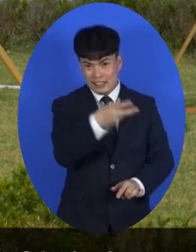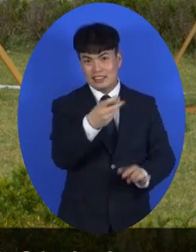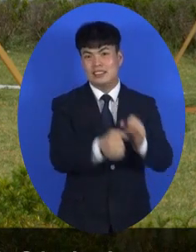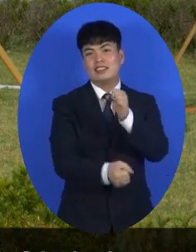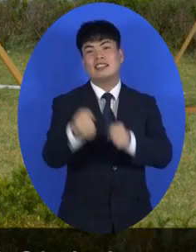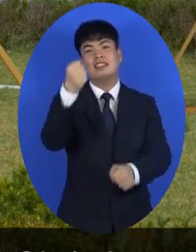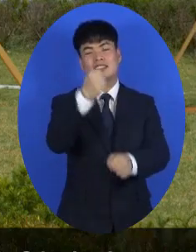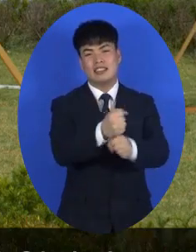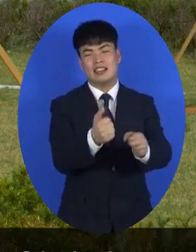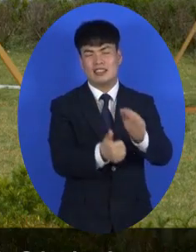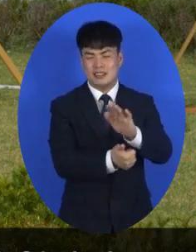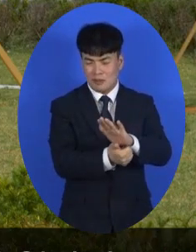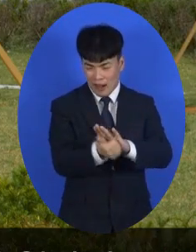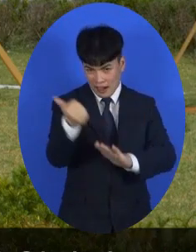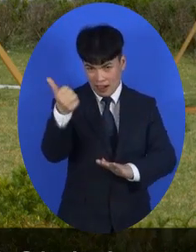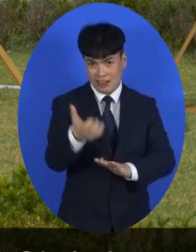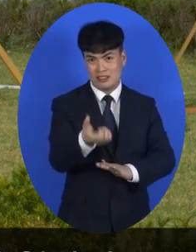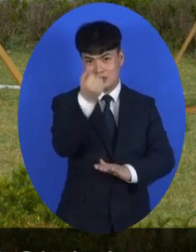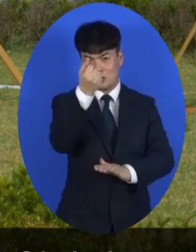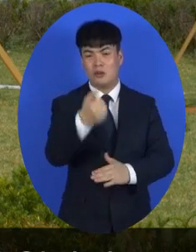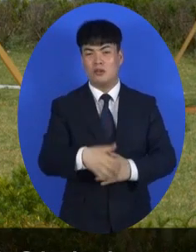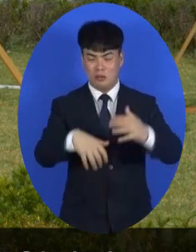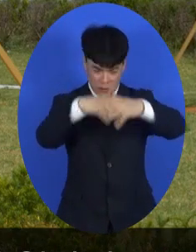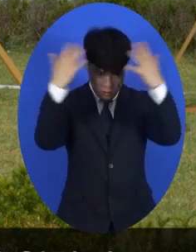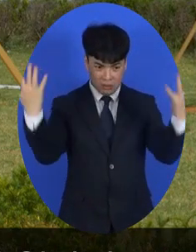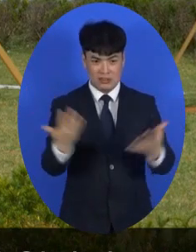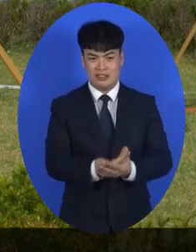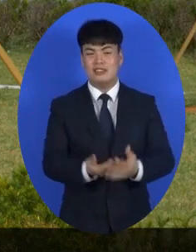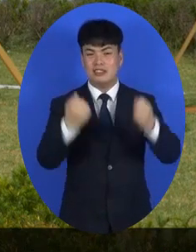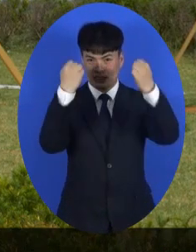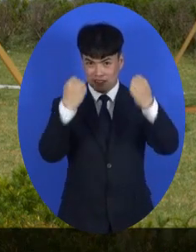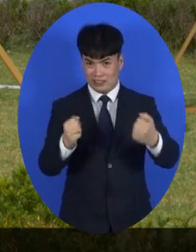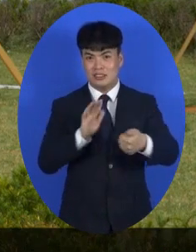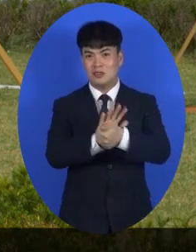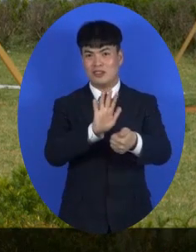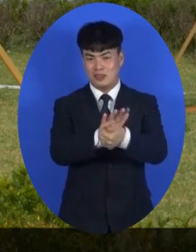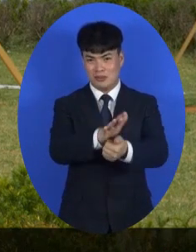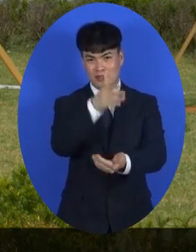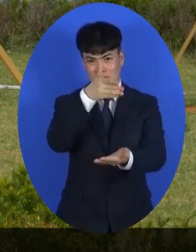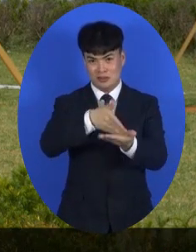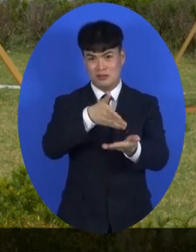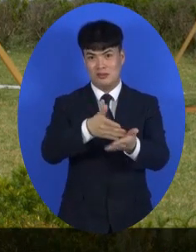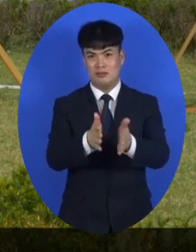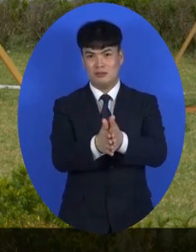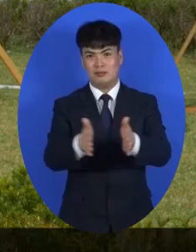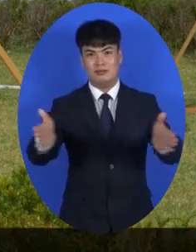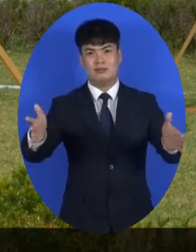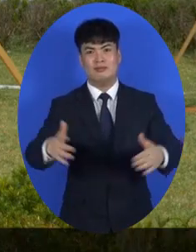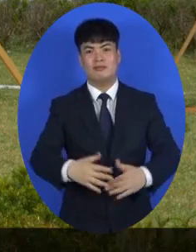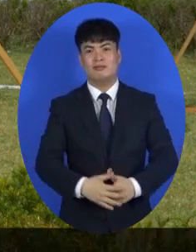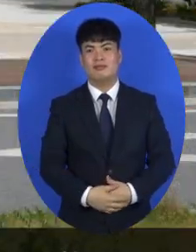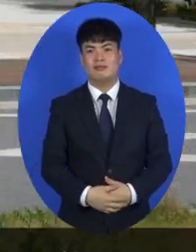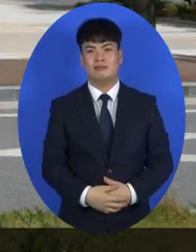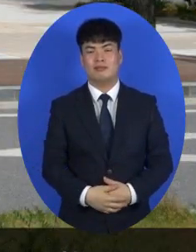희망으로 코로나19와 싸우고 있는 모든 분들을 응원하며 이번 주 천안 뉴스 전해드리겠습니다.